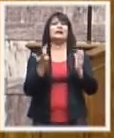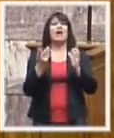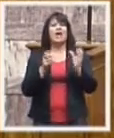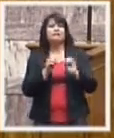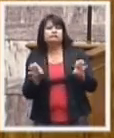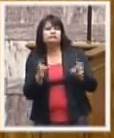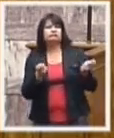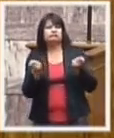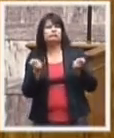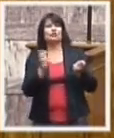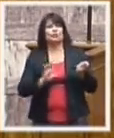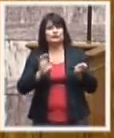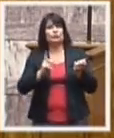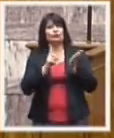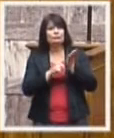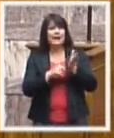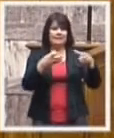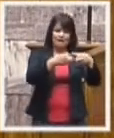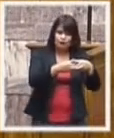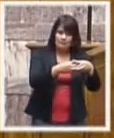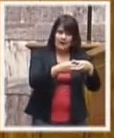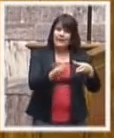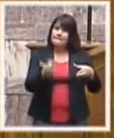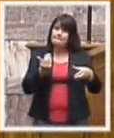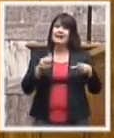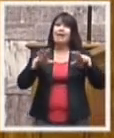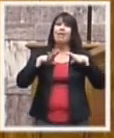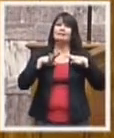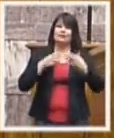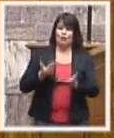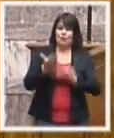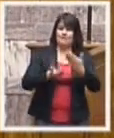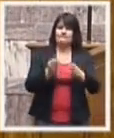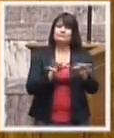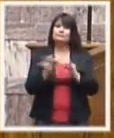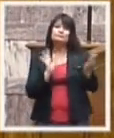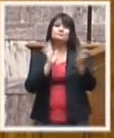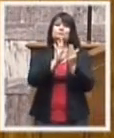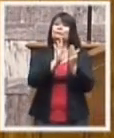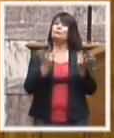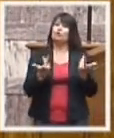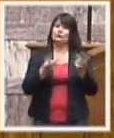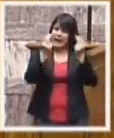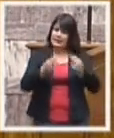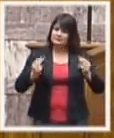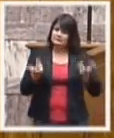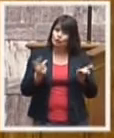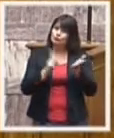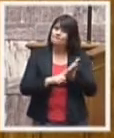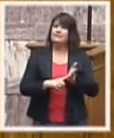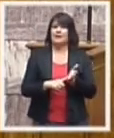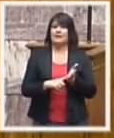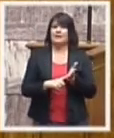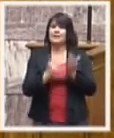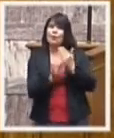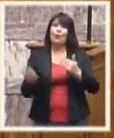τουριστικό marketing, που θα έχει εκπονήσει εκ των προτέρων έτοιμα σενάρια επικοινωνιακής αντιμετώπισης και η οποία θα βρίσκεται σε